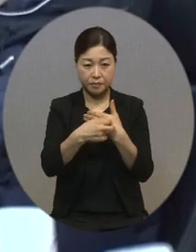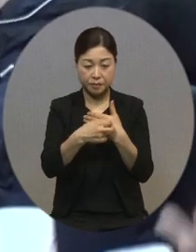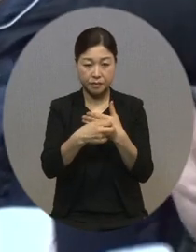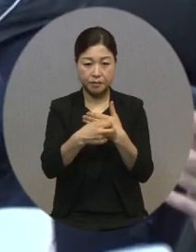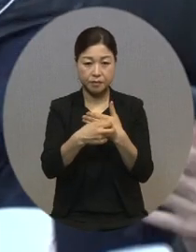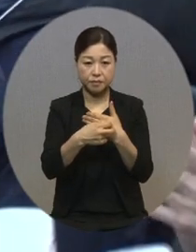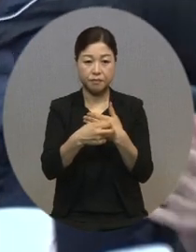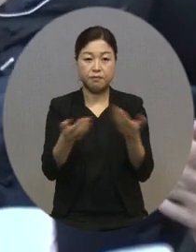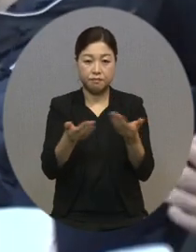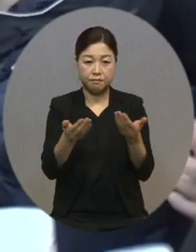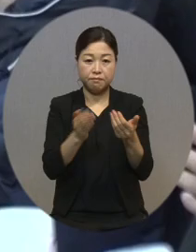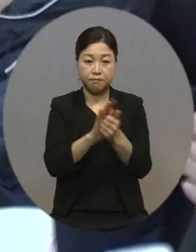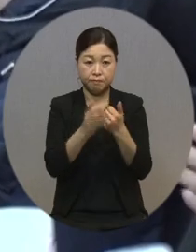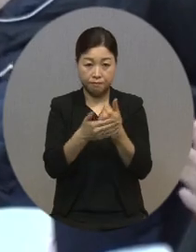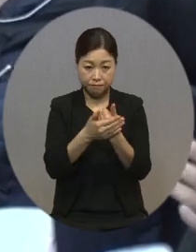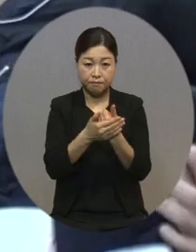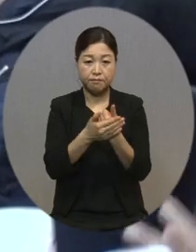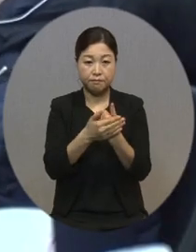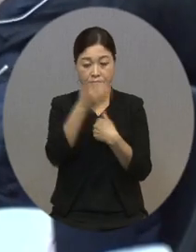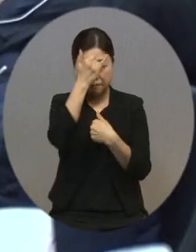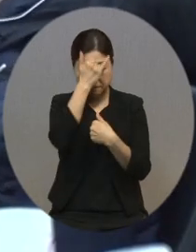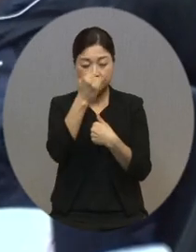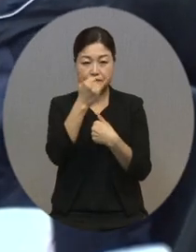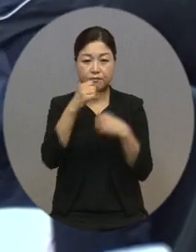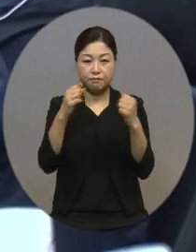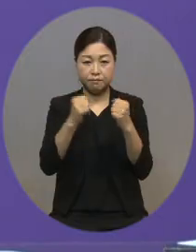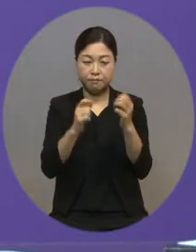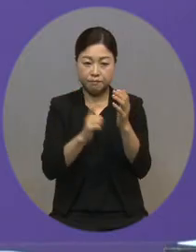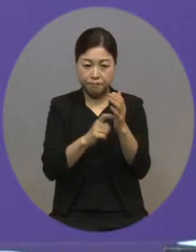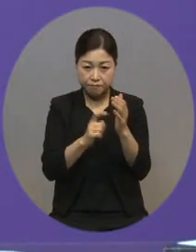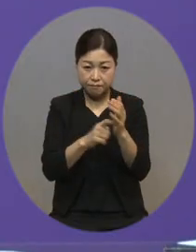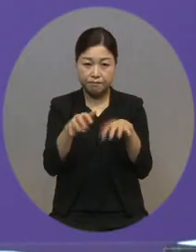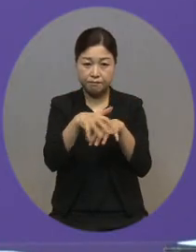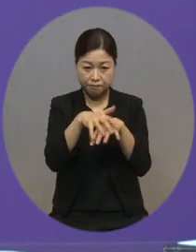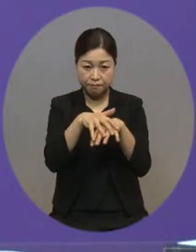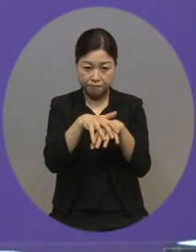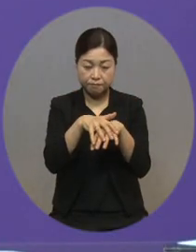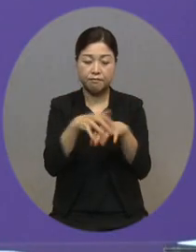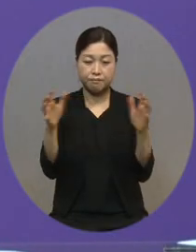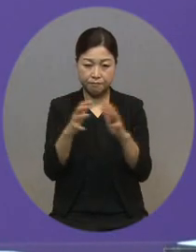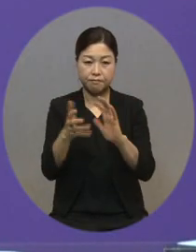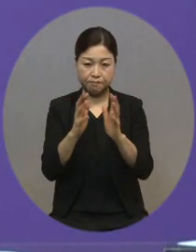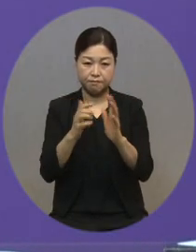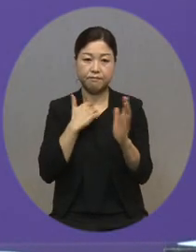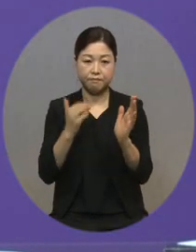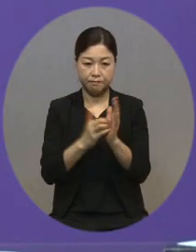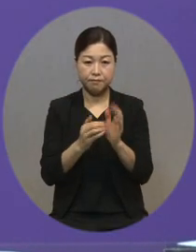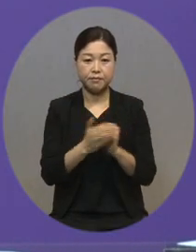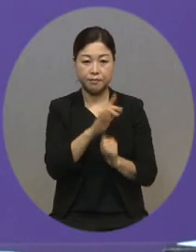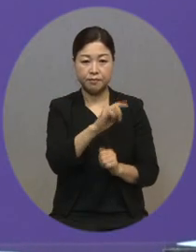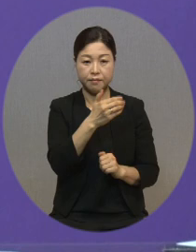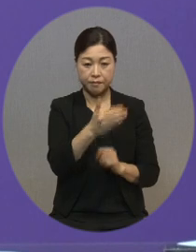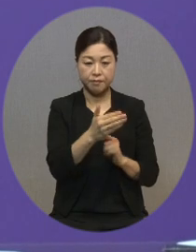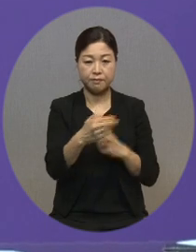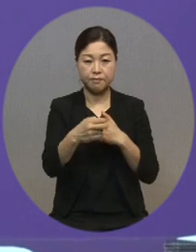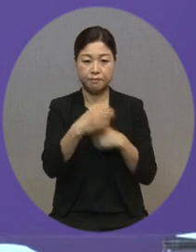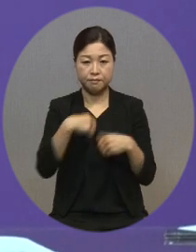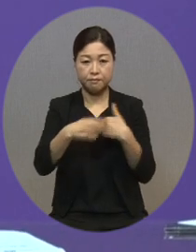위하여 충북응급의료협의체 회의를 개최했습니다. 이날 회의에서는 소방본부,